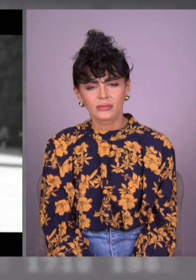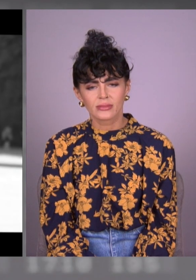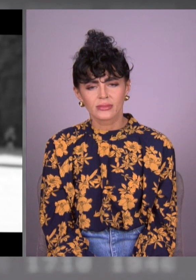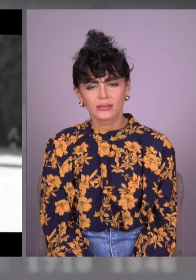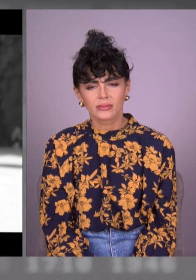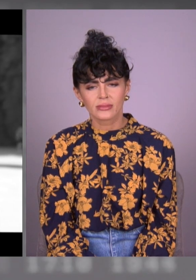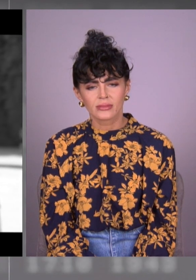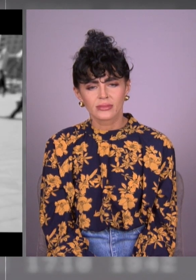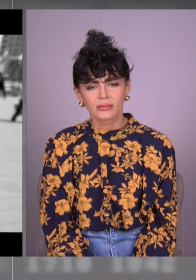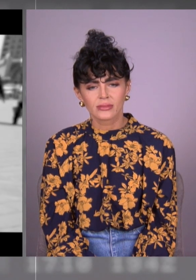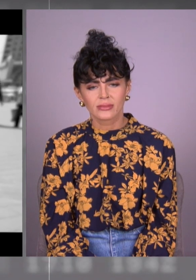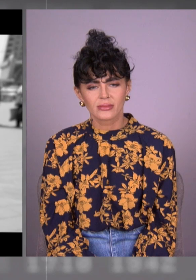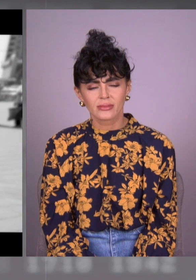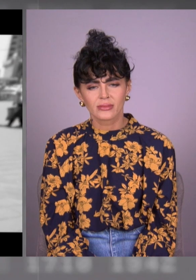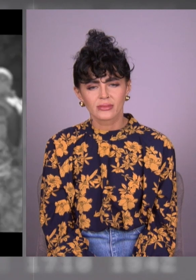дочекаюсь.